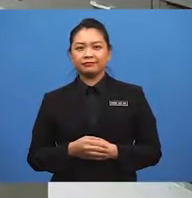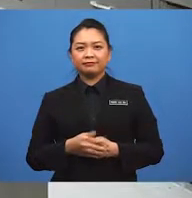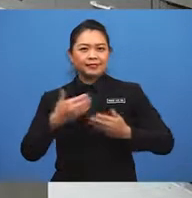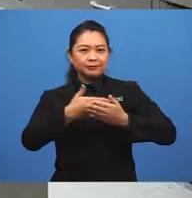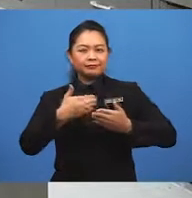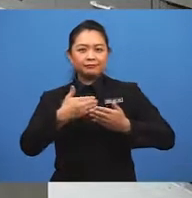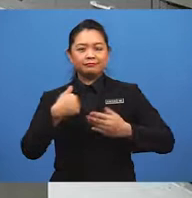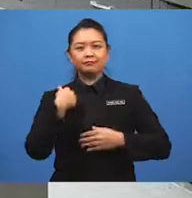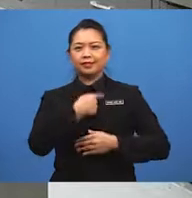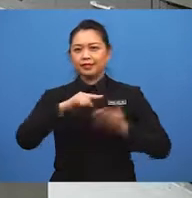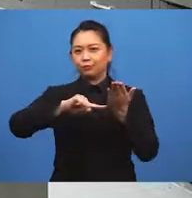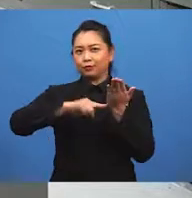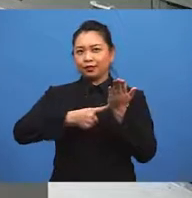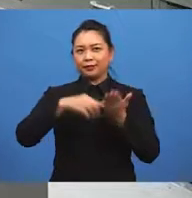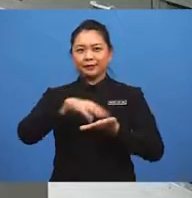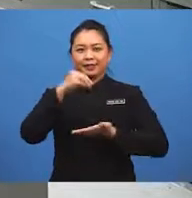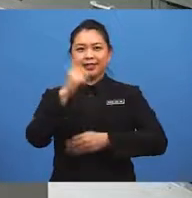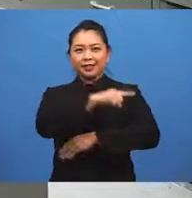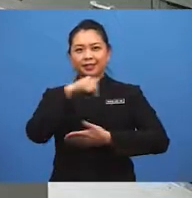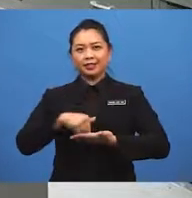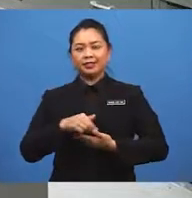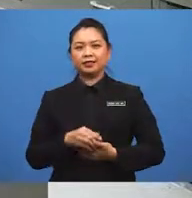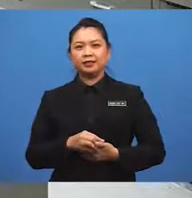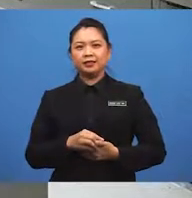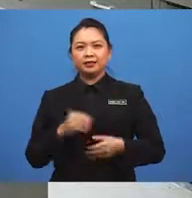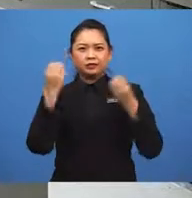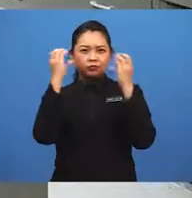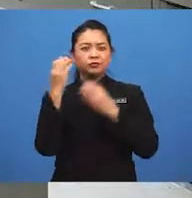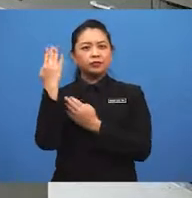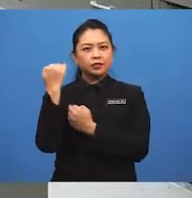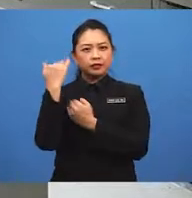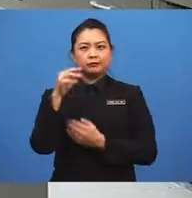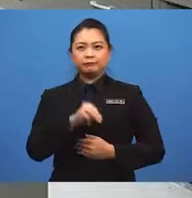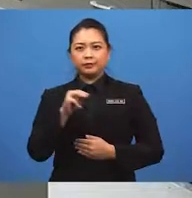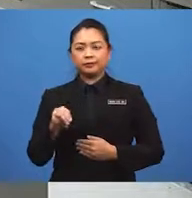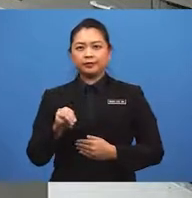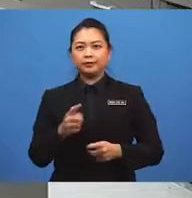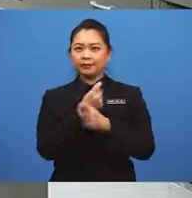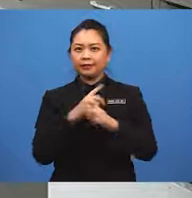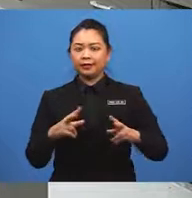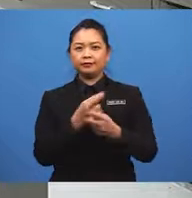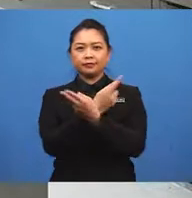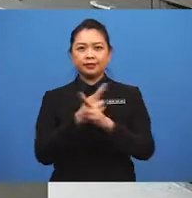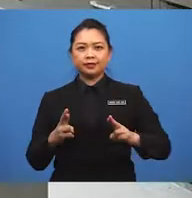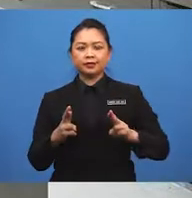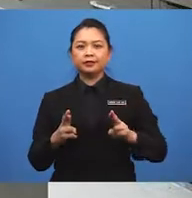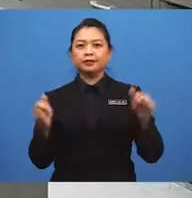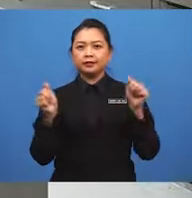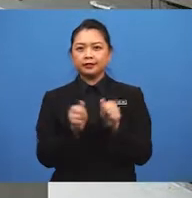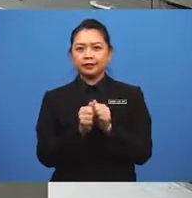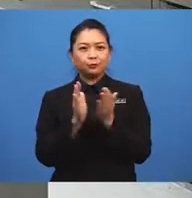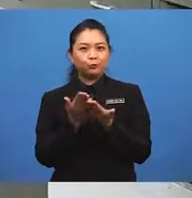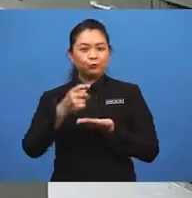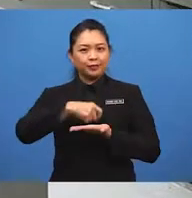Sebelum kita memulakan pembelajaran hari ini, cikgu berharap murid-murid telah bersedia dengan